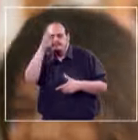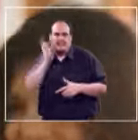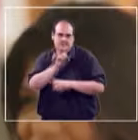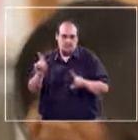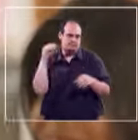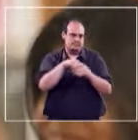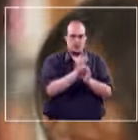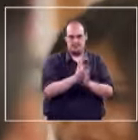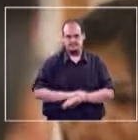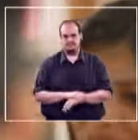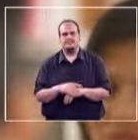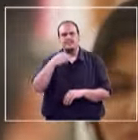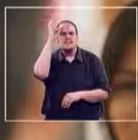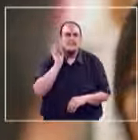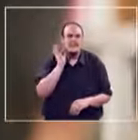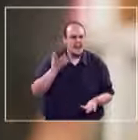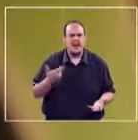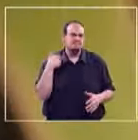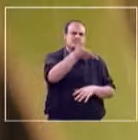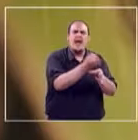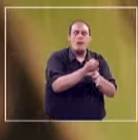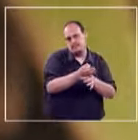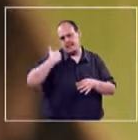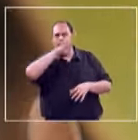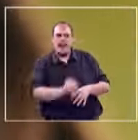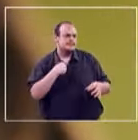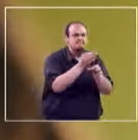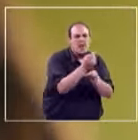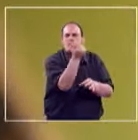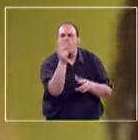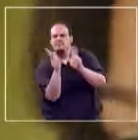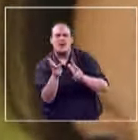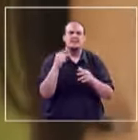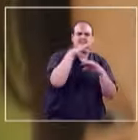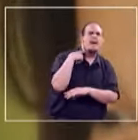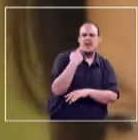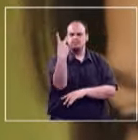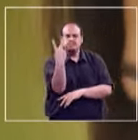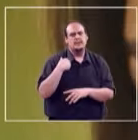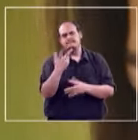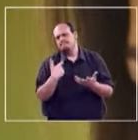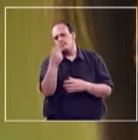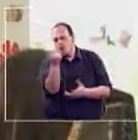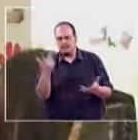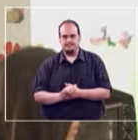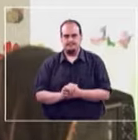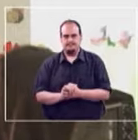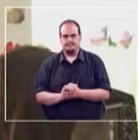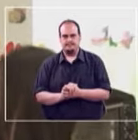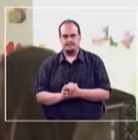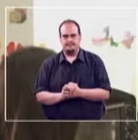che producono inevitabili limiti nell'apprendimento, causa poi di abbandono scolastico. Questo per fortuna non è stato per